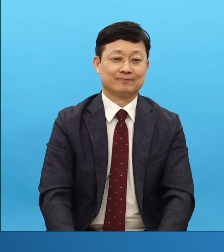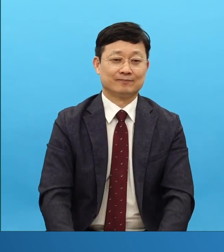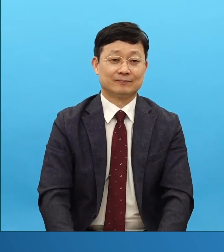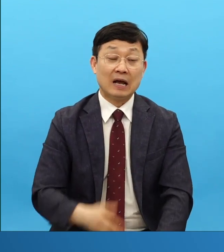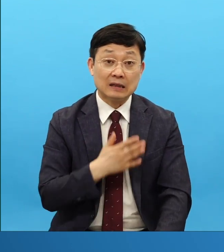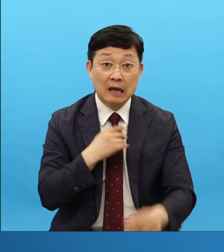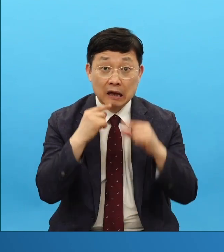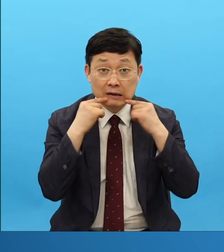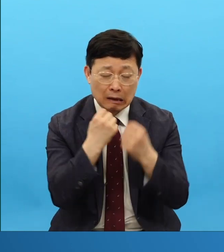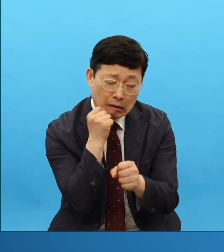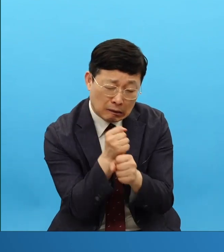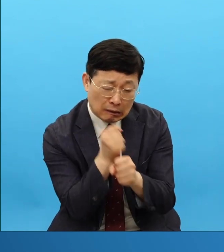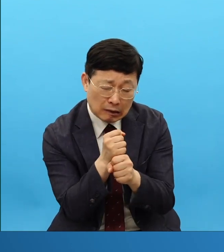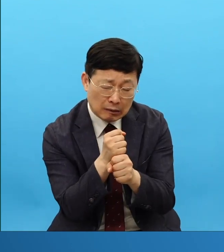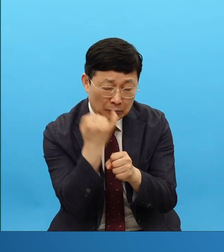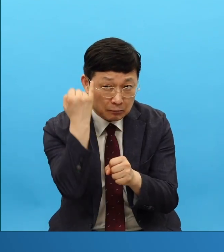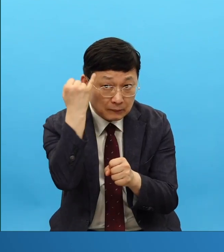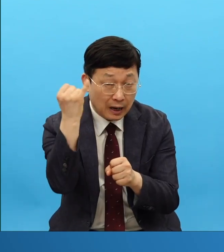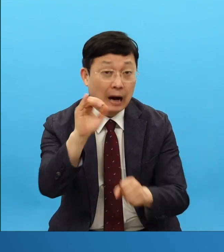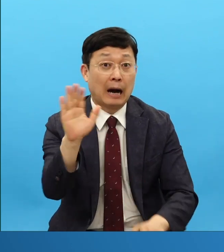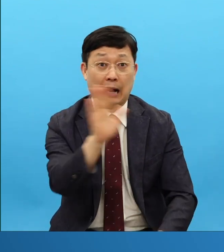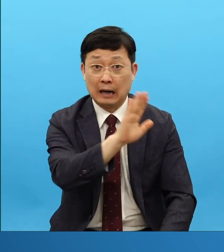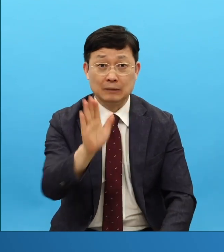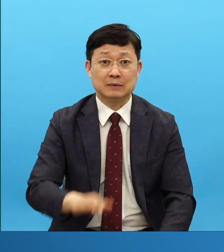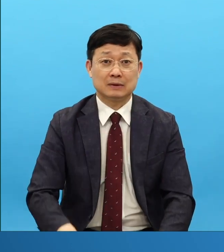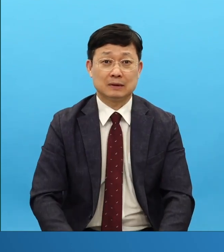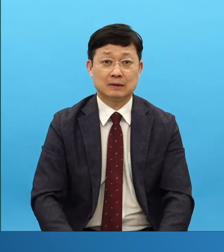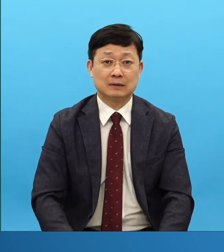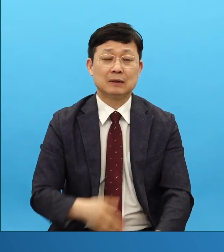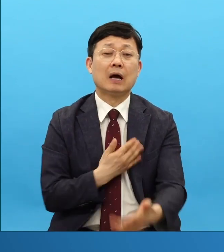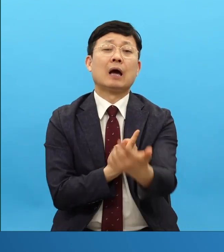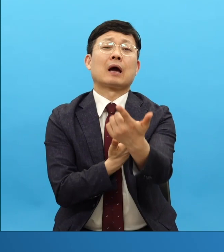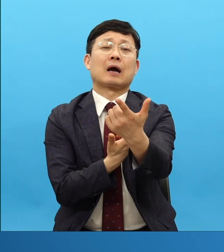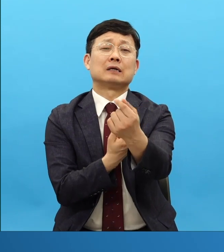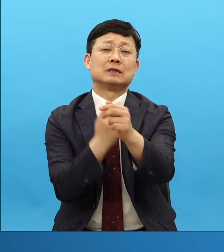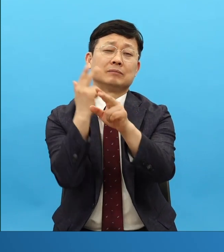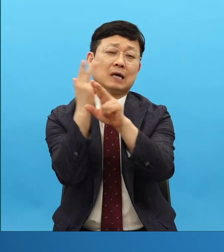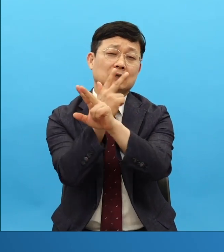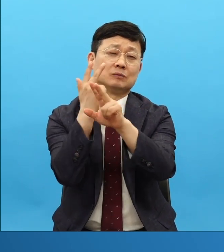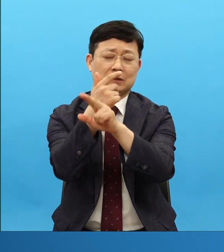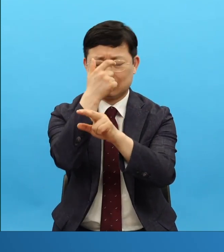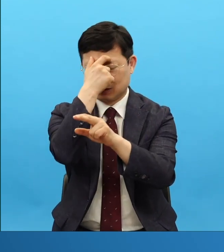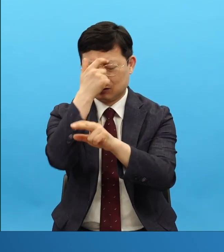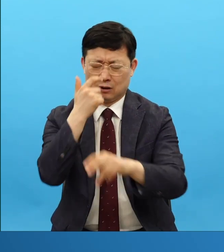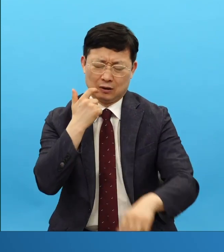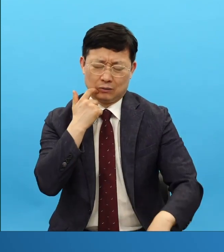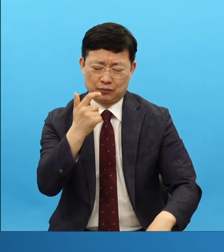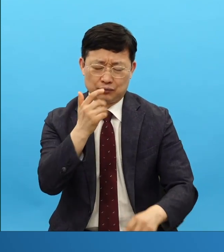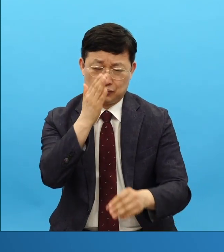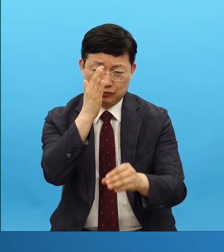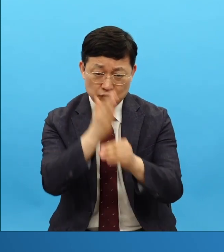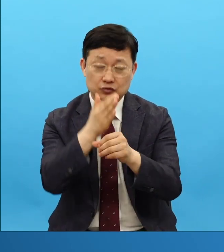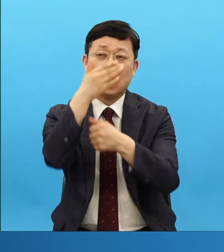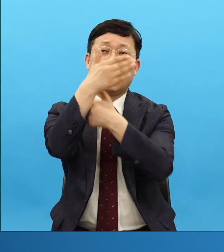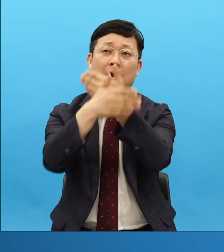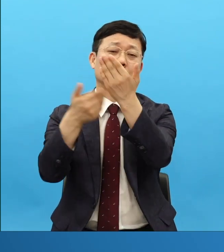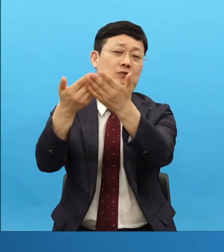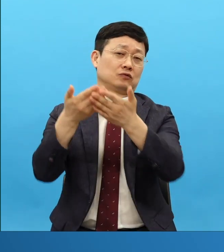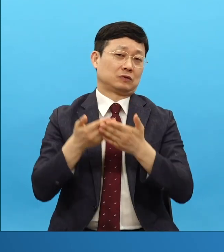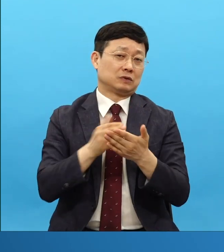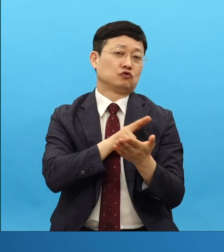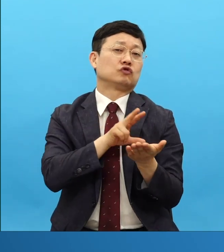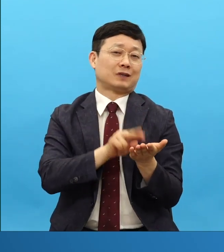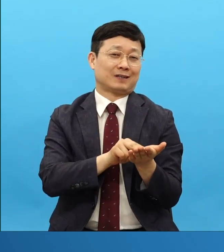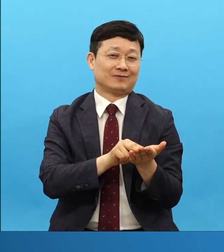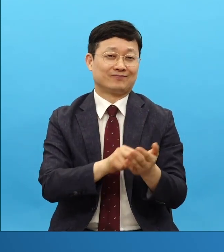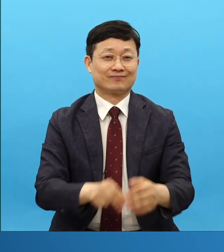제가 만들어낸 구상한 게 아니고요. 여러분과 제가 계속 기도해놓은 중에 하나님이 주신 거예요. And I just